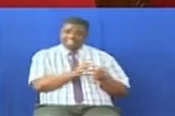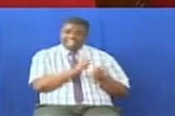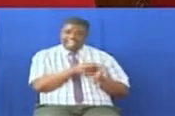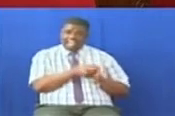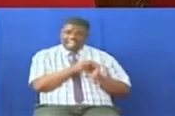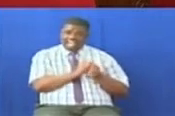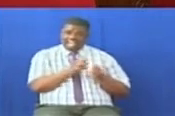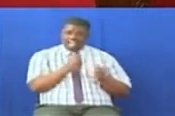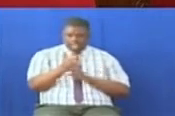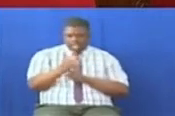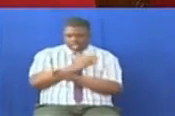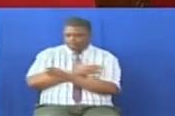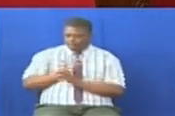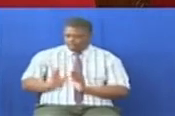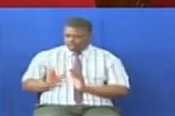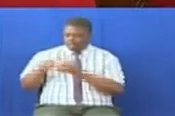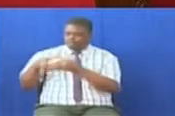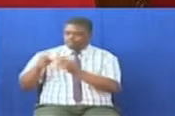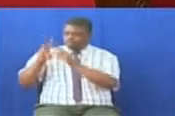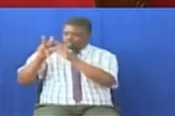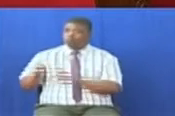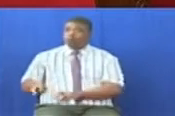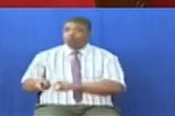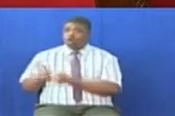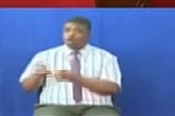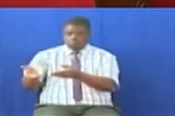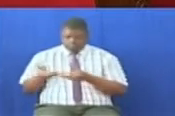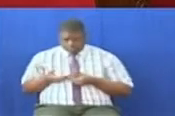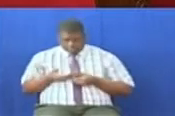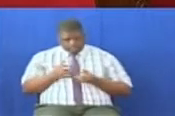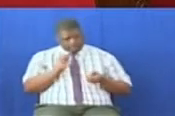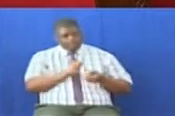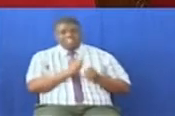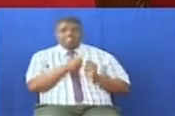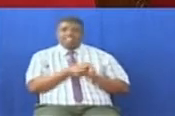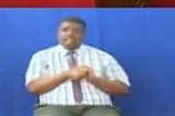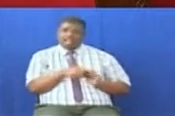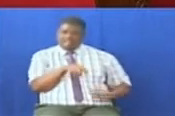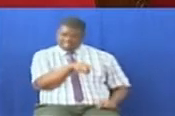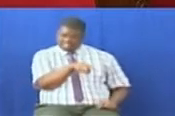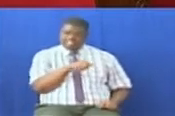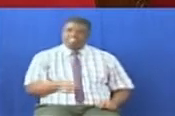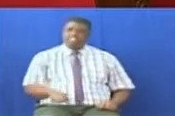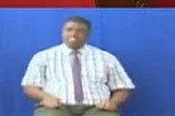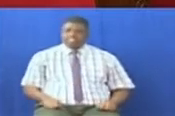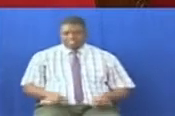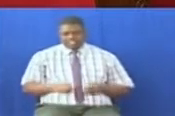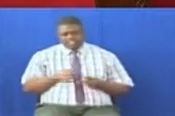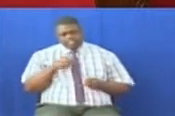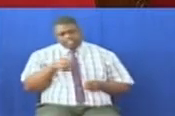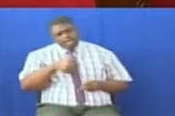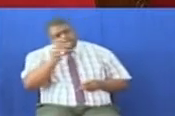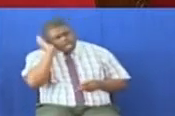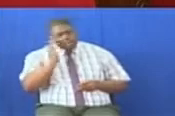kukaguliwa na kamati ya ukaguzi na upokeaji wa bidhaa hizo. Mheshimiwa Spika, serikali